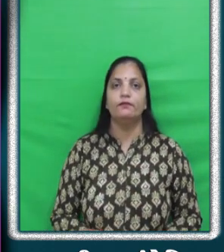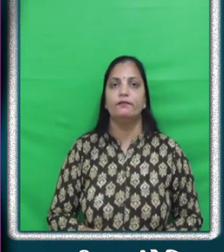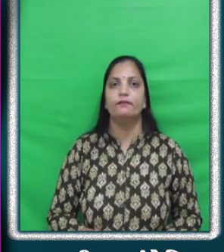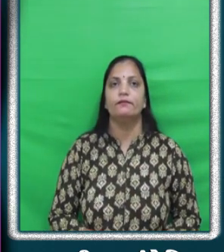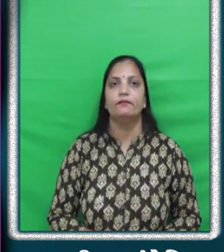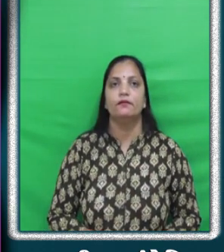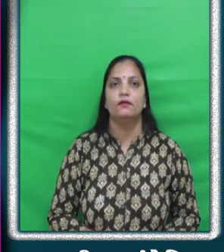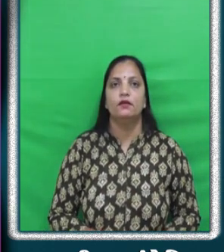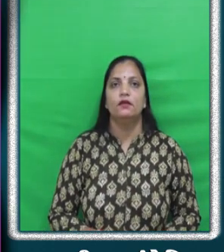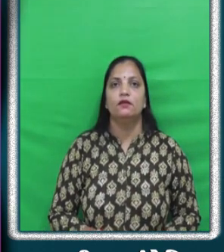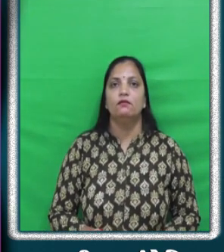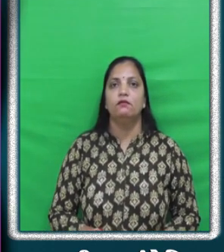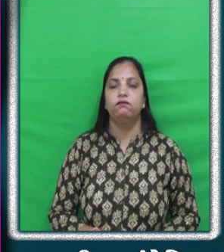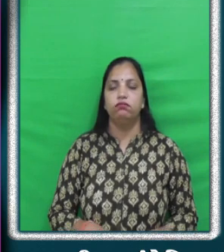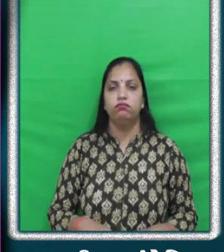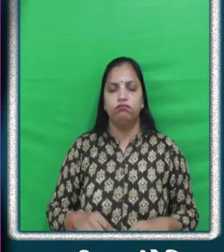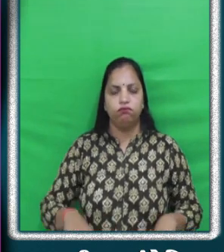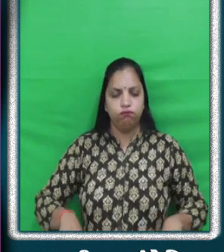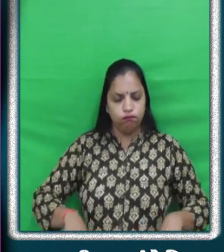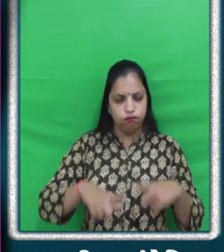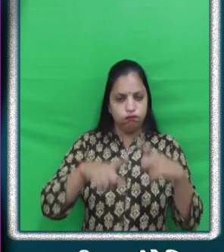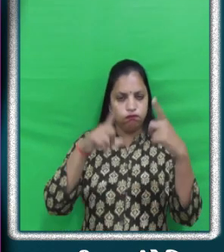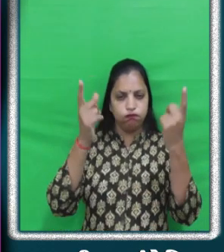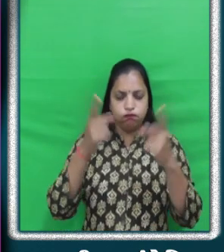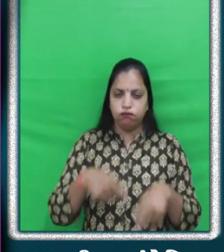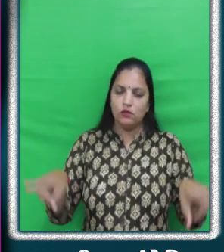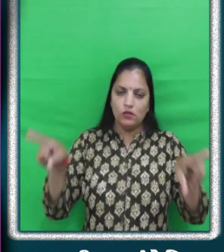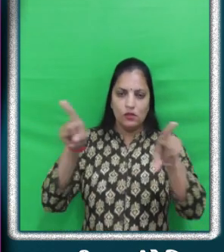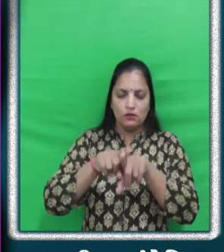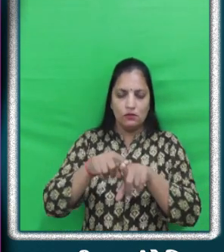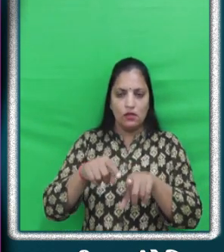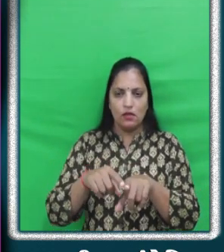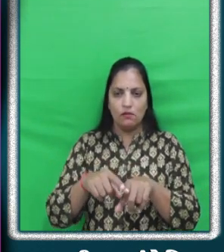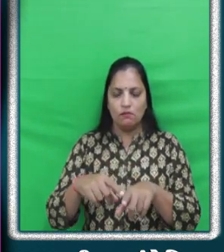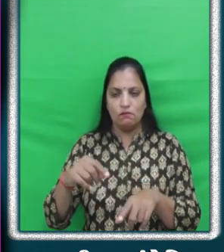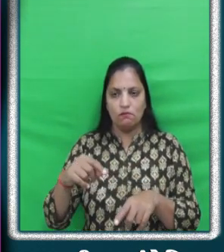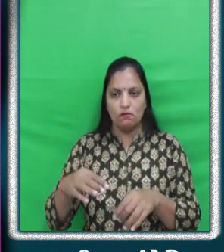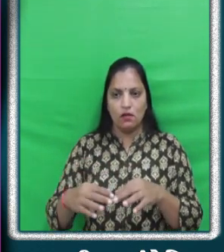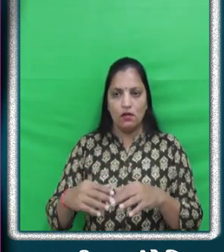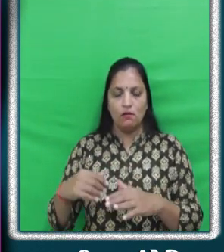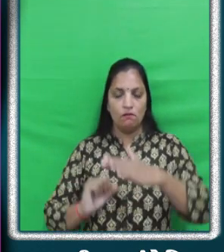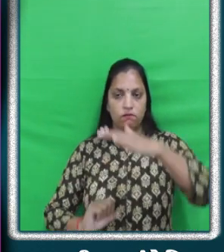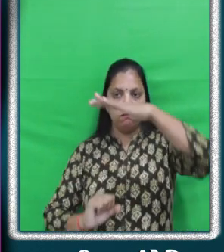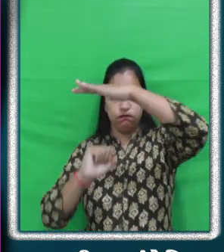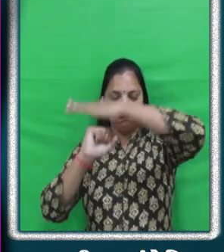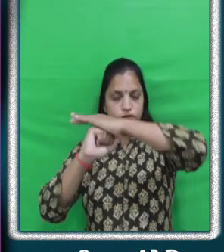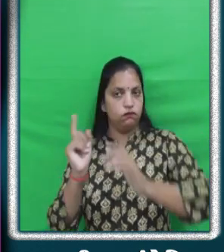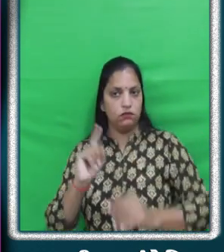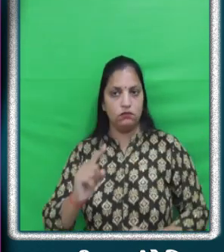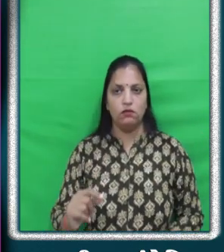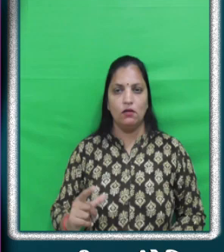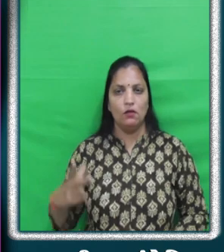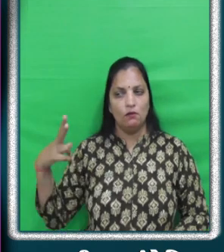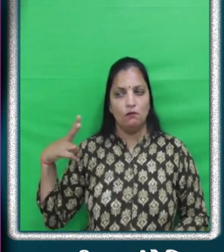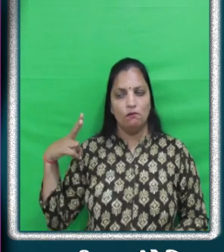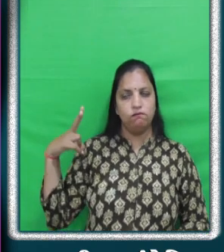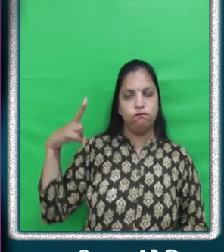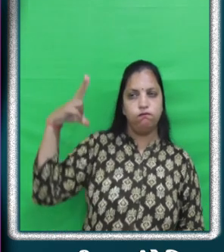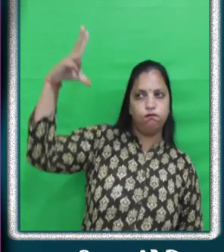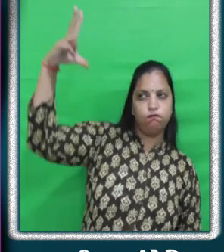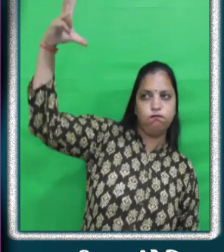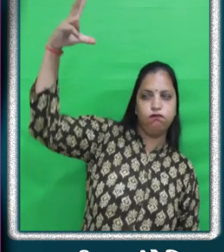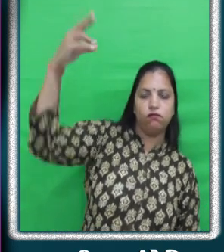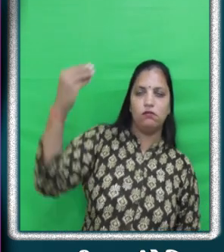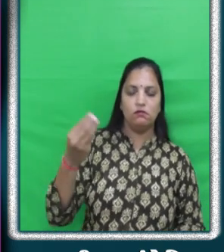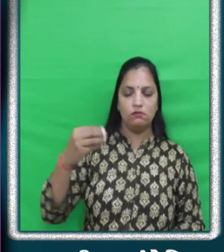દરેક વનસ્પતિ સરખું એની ઊંચાઈ હોતી નથી. અમુક વનસ્પતિ ખૂબ ઊંચી હોય છે અને અમુક વનસ્પતિ ખૂબ નીચી હોય છે.